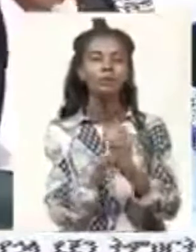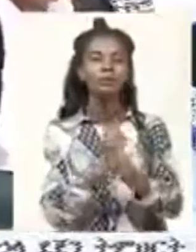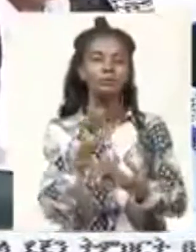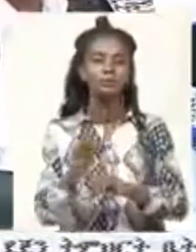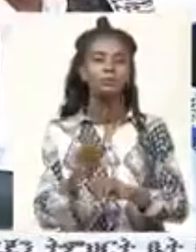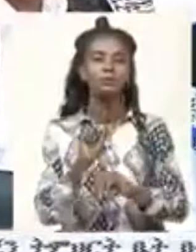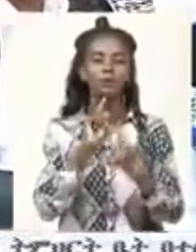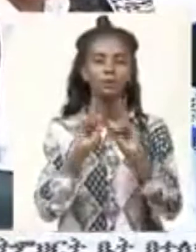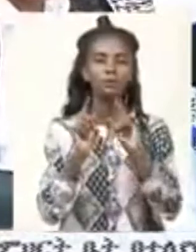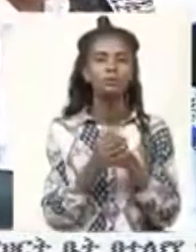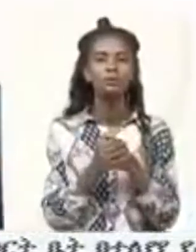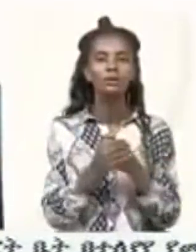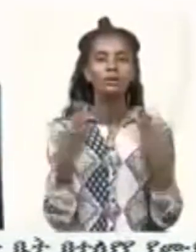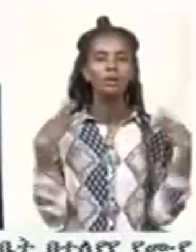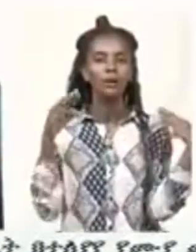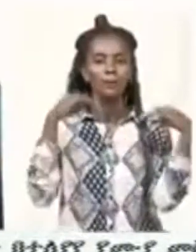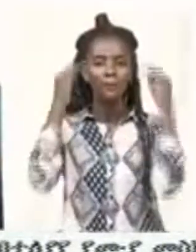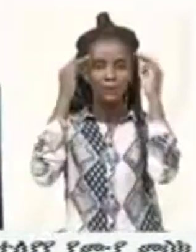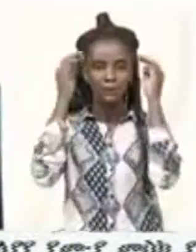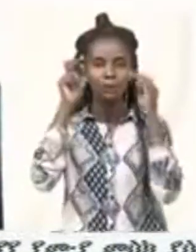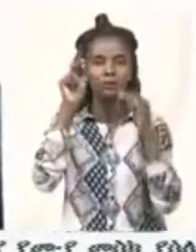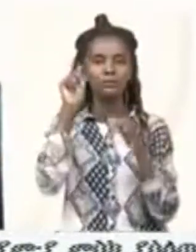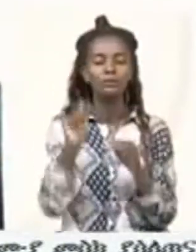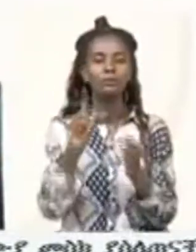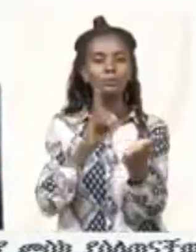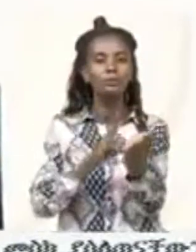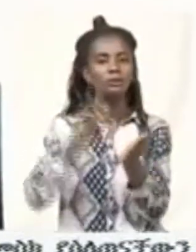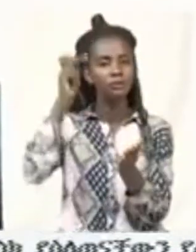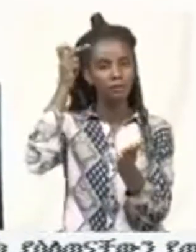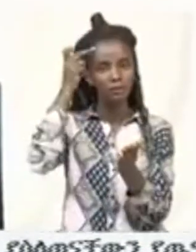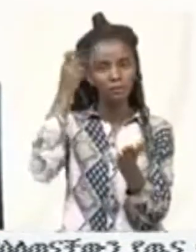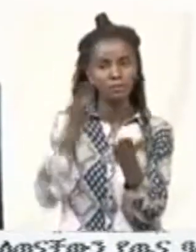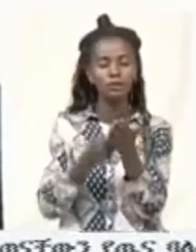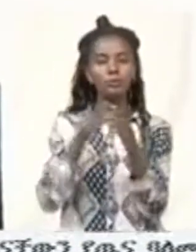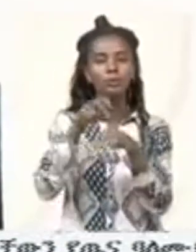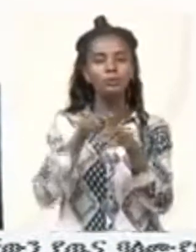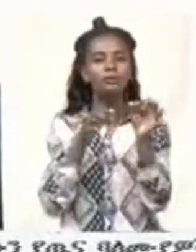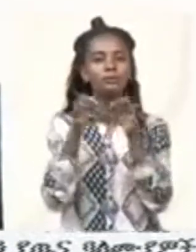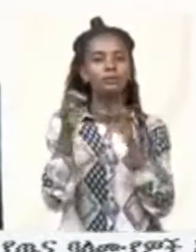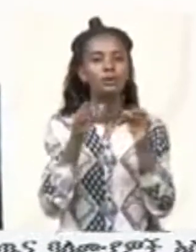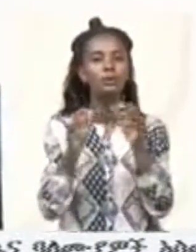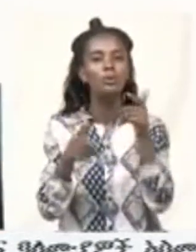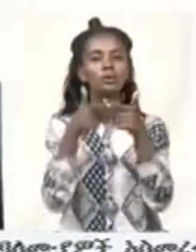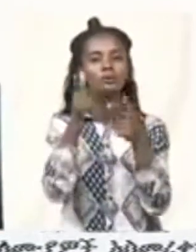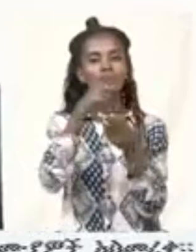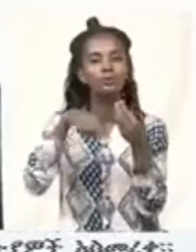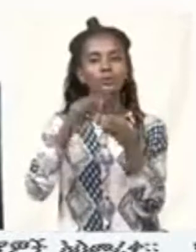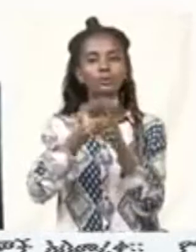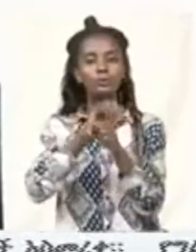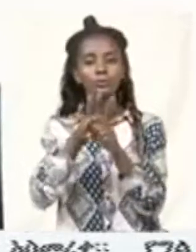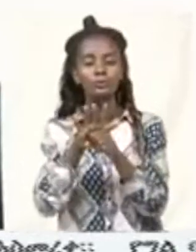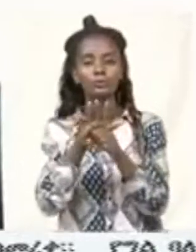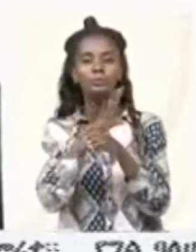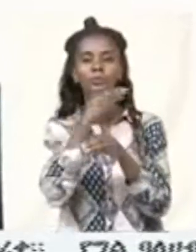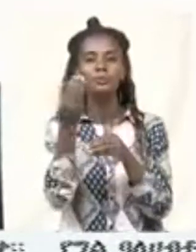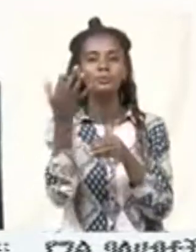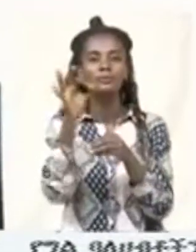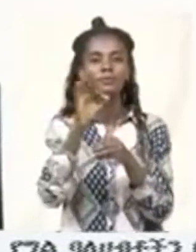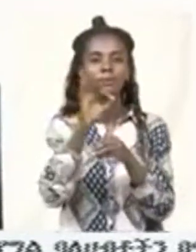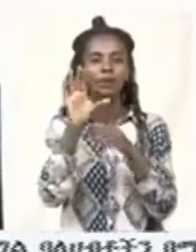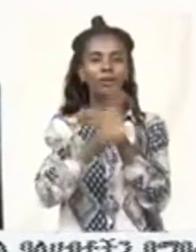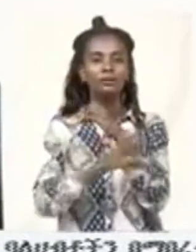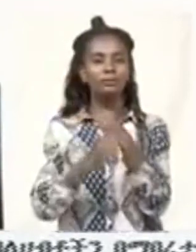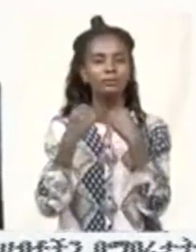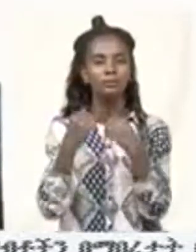እንዳለባቸው ተነስቷል። የጤና ሚኒስቴር ሚኒስትር ዴኤታ ዶክተር ደረጀ ድጉማ በዚህ ወቅት እንደገለጹት በተለይ ሁለተኛው ዙር የኮቪድ-19 ዘመቻ እንደ ሀገር